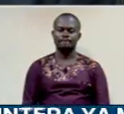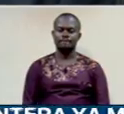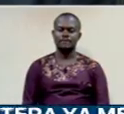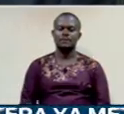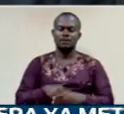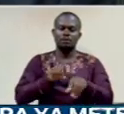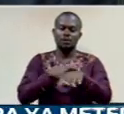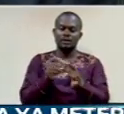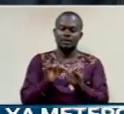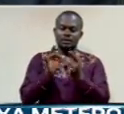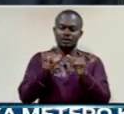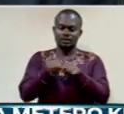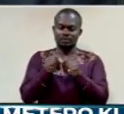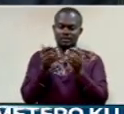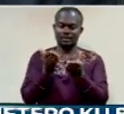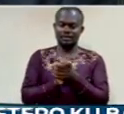Ibihe bidasanzwe